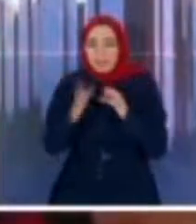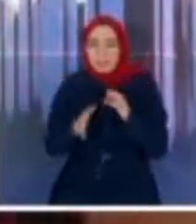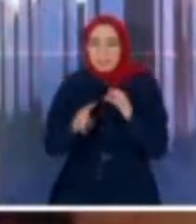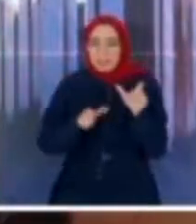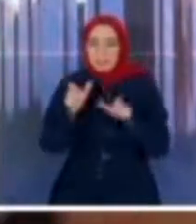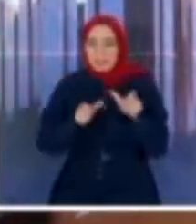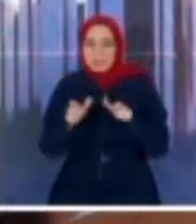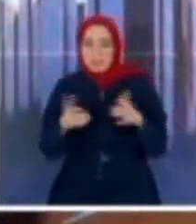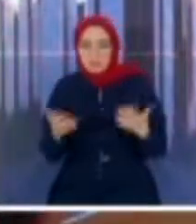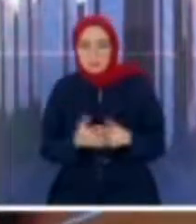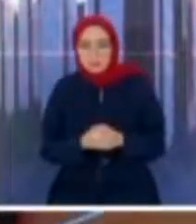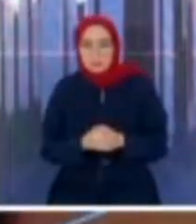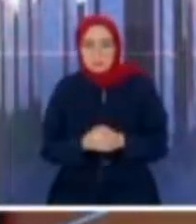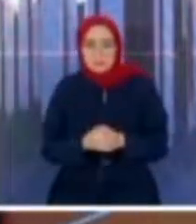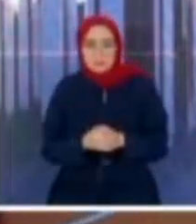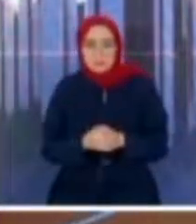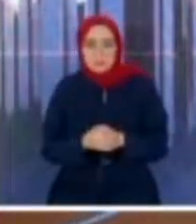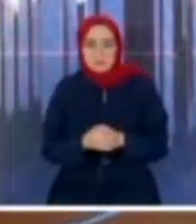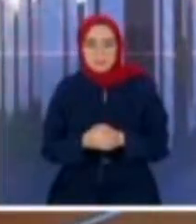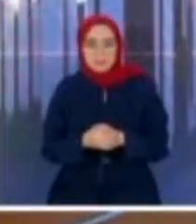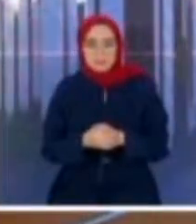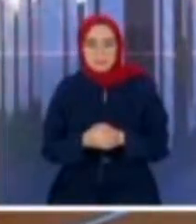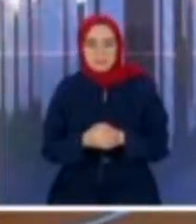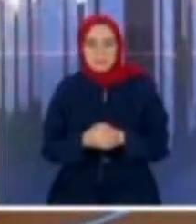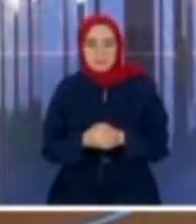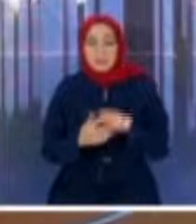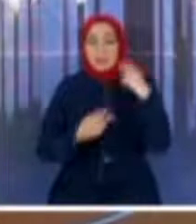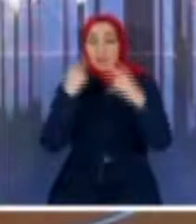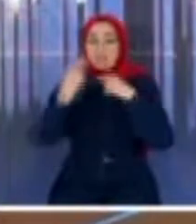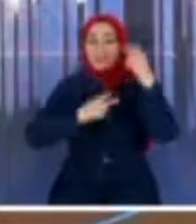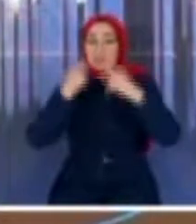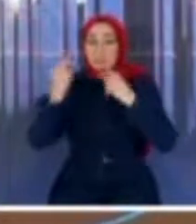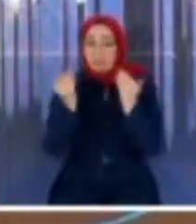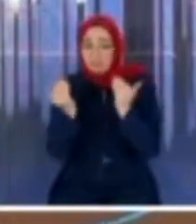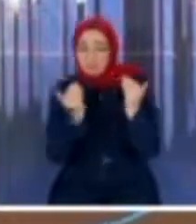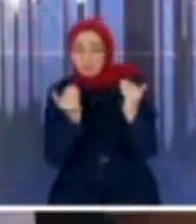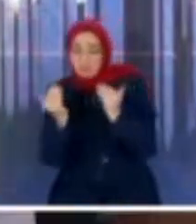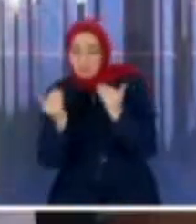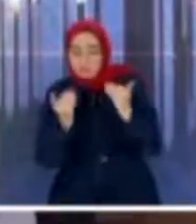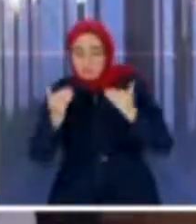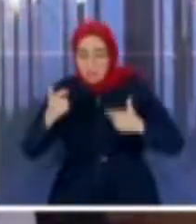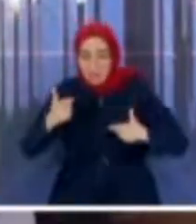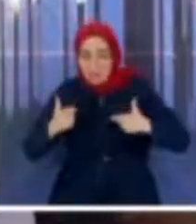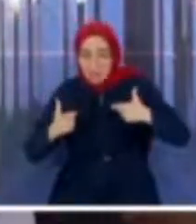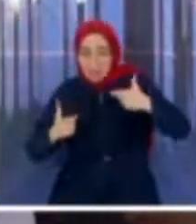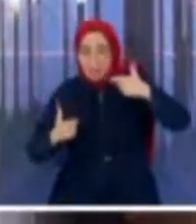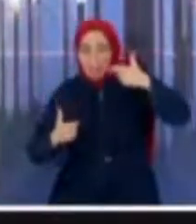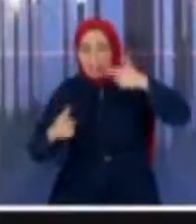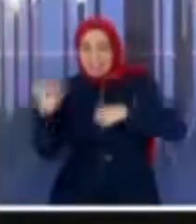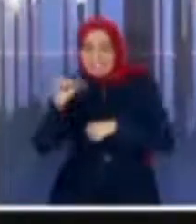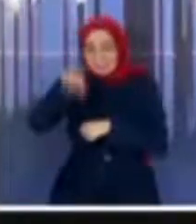النتيجه عندك؟ ايه، نتائج التصويت كانت متقاربة. أيوة. ثم التسابق وتلاحق منذ بداية